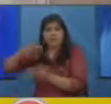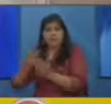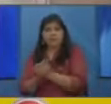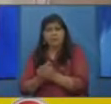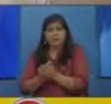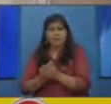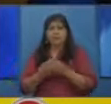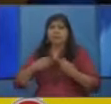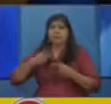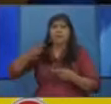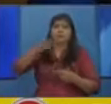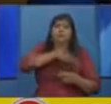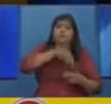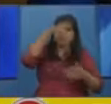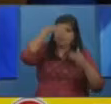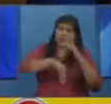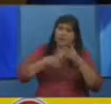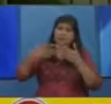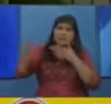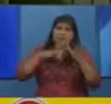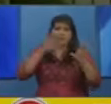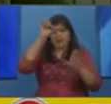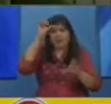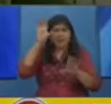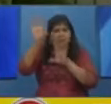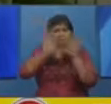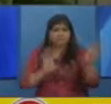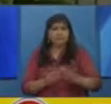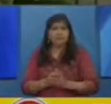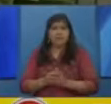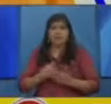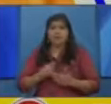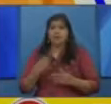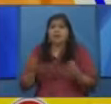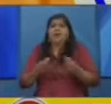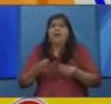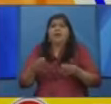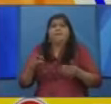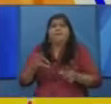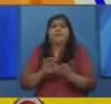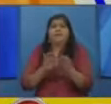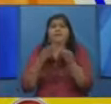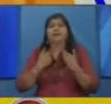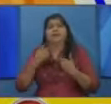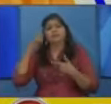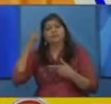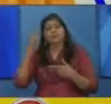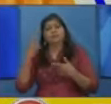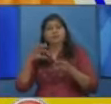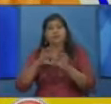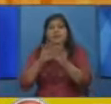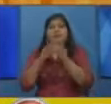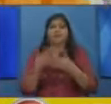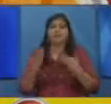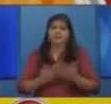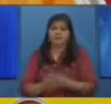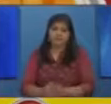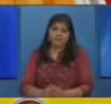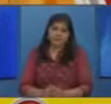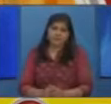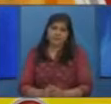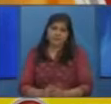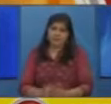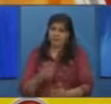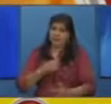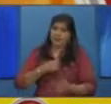में दूसरे कोने में रहने वाले नागरिक के लिए सहजता और अपनत्व का भाव पैदा कर सके।